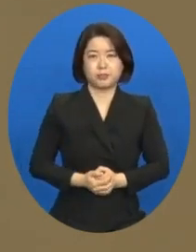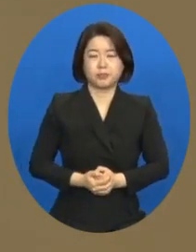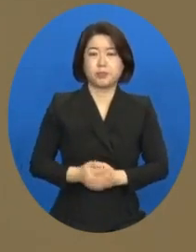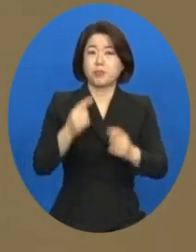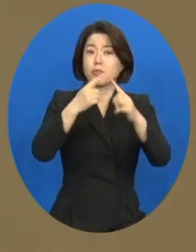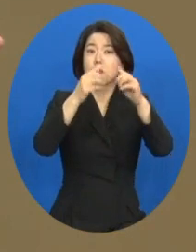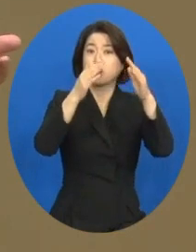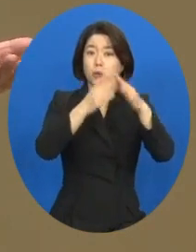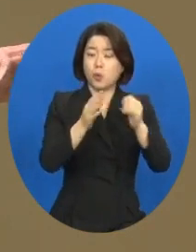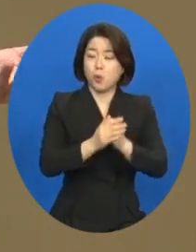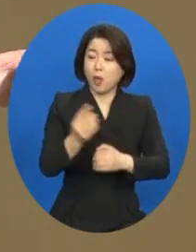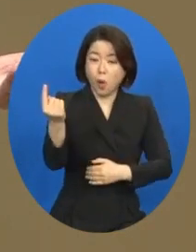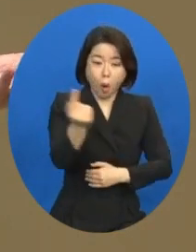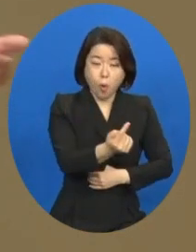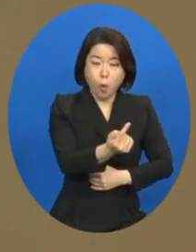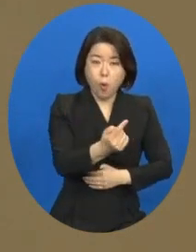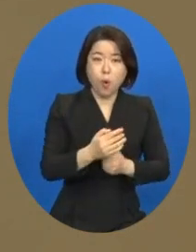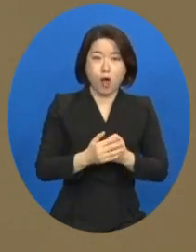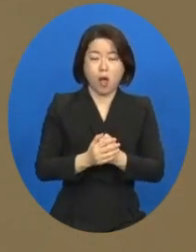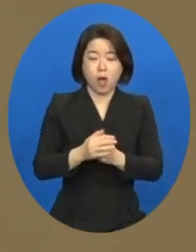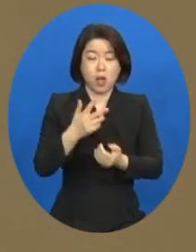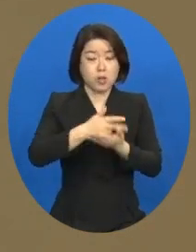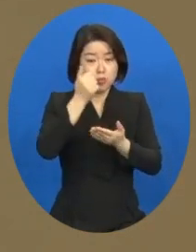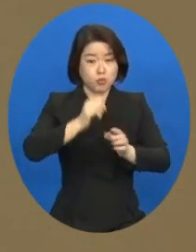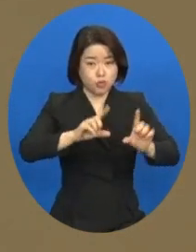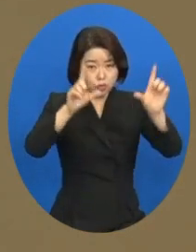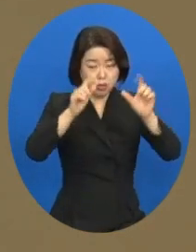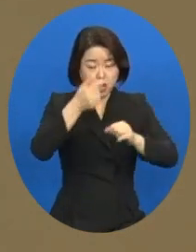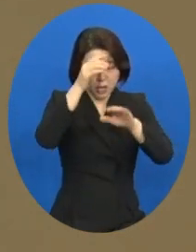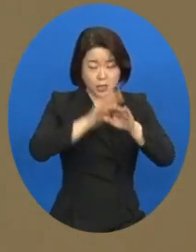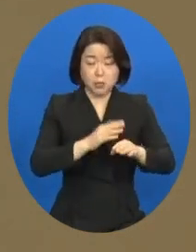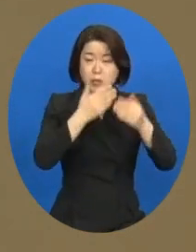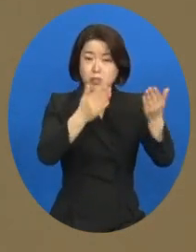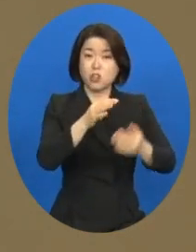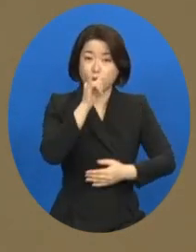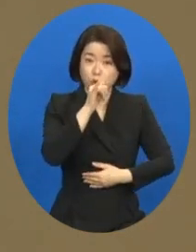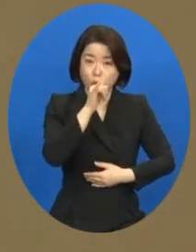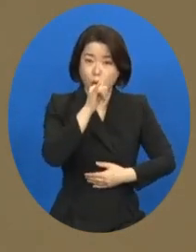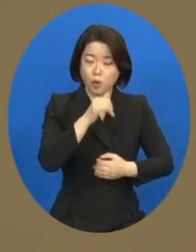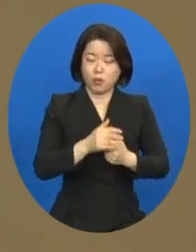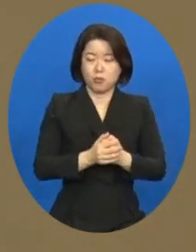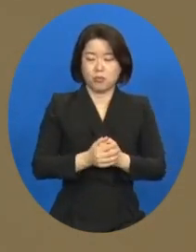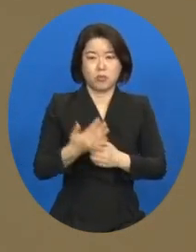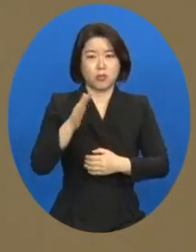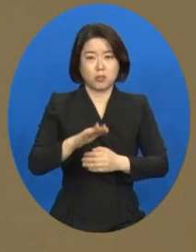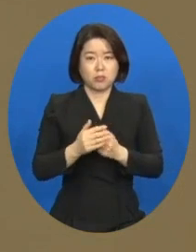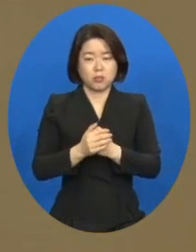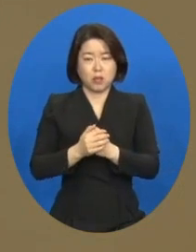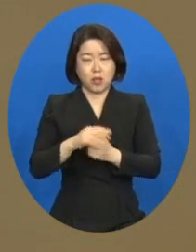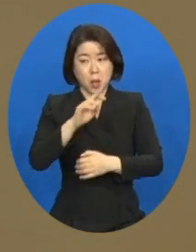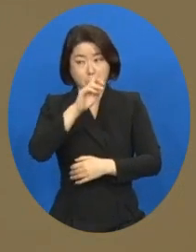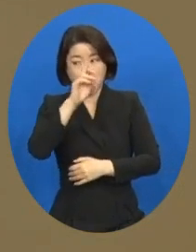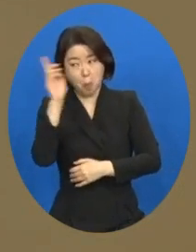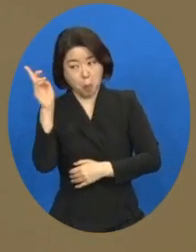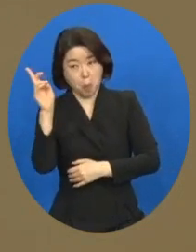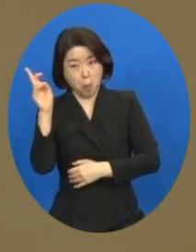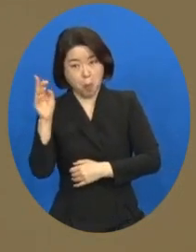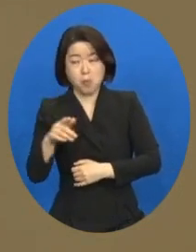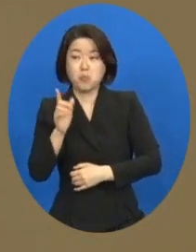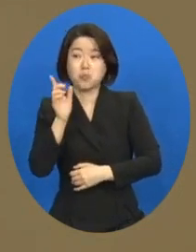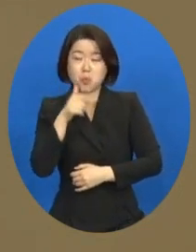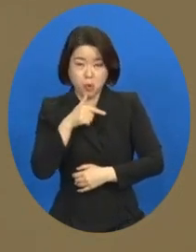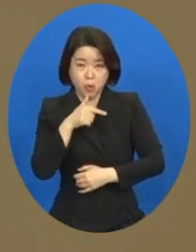교회 나오면서도 주일이면 교회 와서 예배드리면서도 당장 주일 오후부터